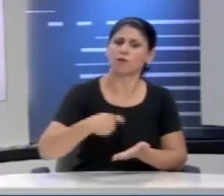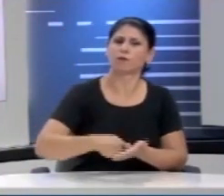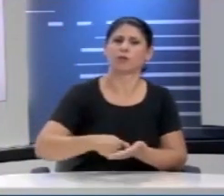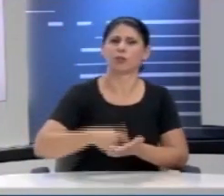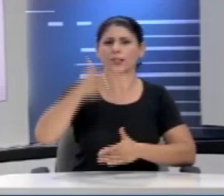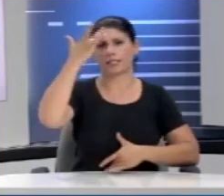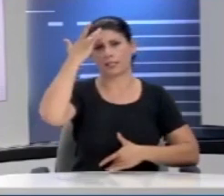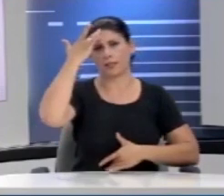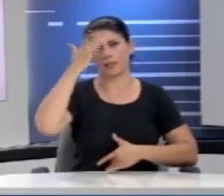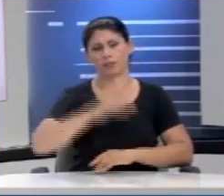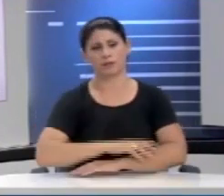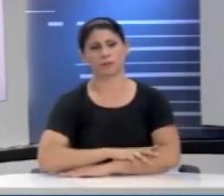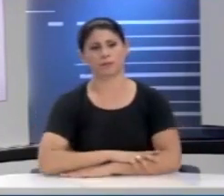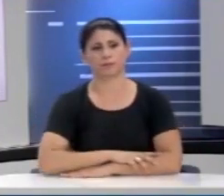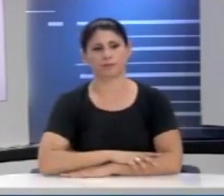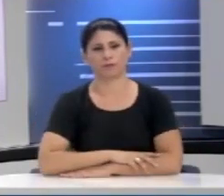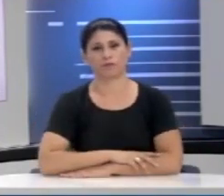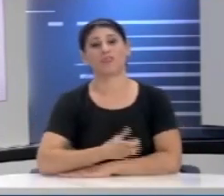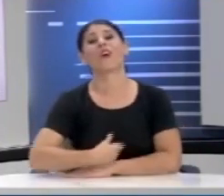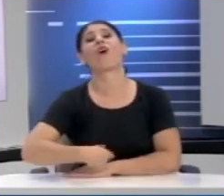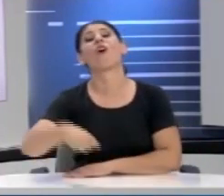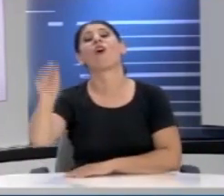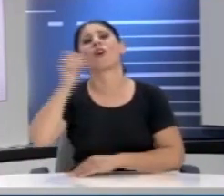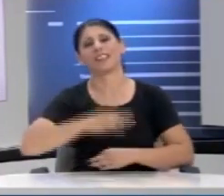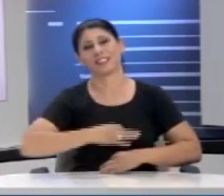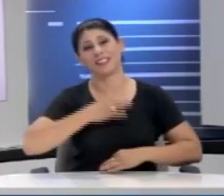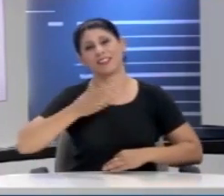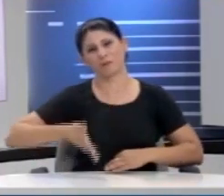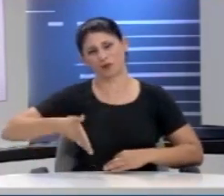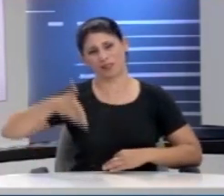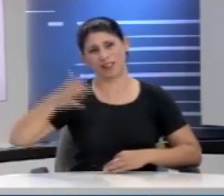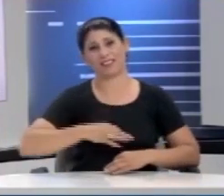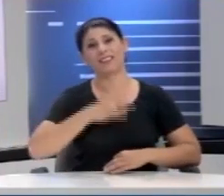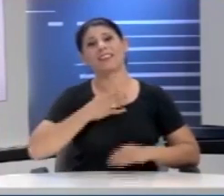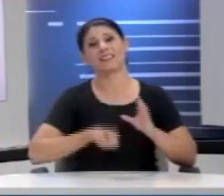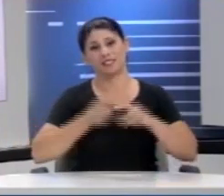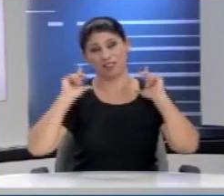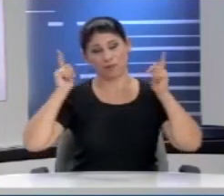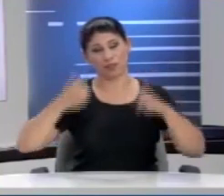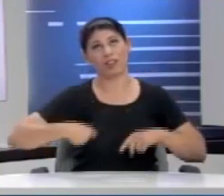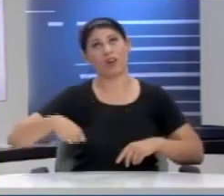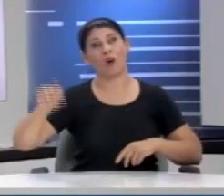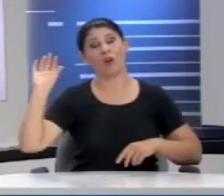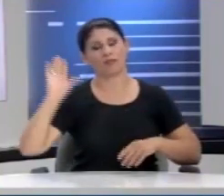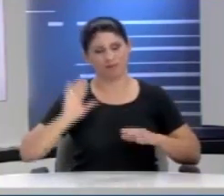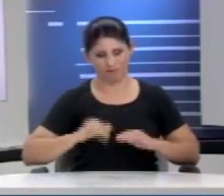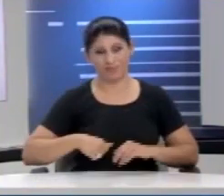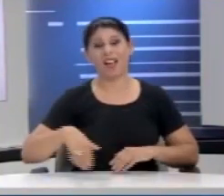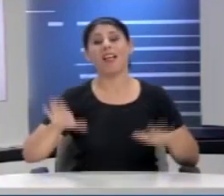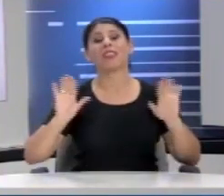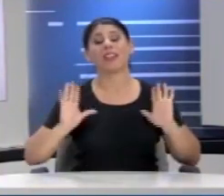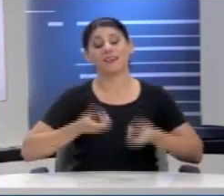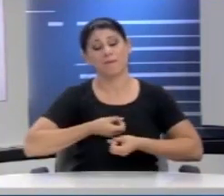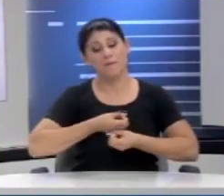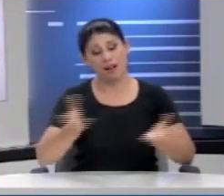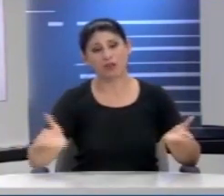φορολογική συνείδηση. Όχι, κύριε Μητσοτάκη, κύριοι της Νέας Δημοκρατίας, δεν είναι